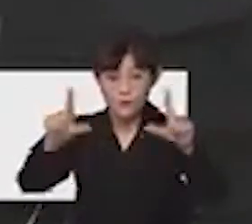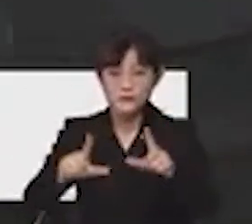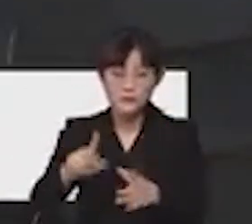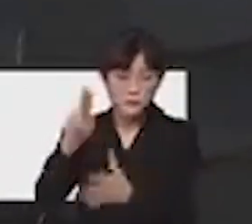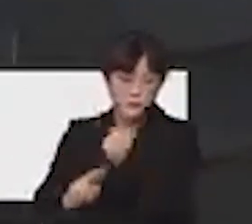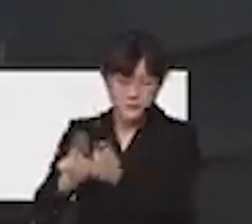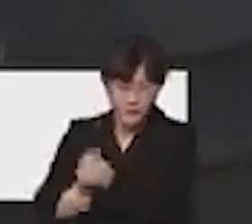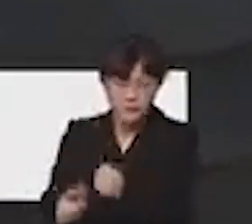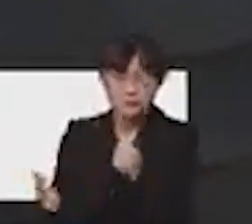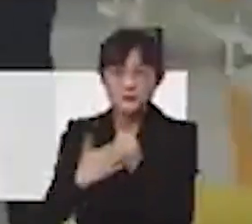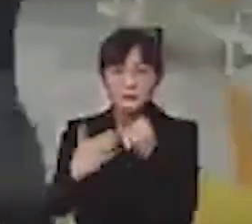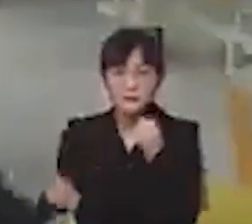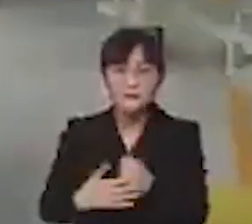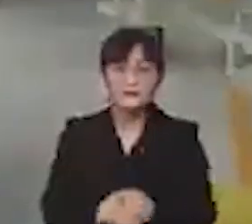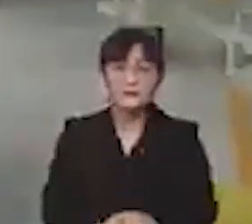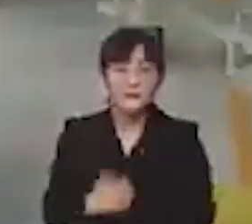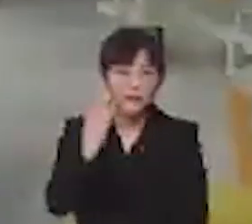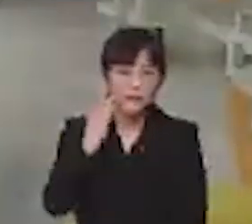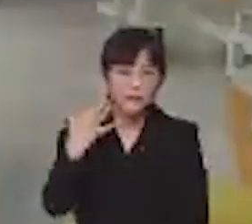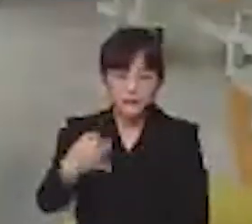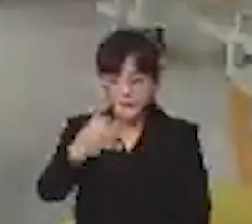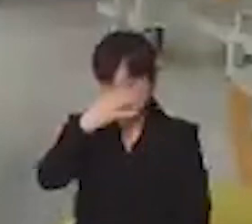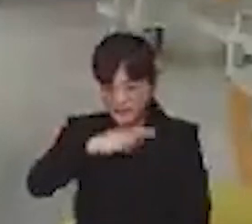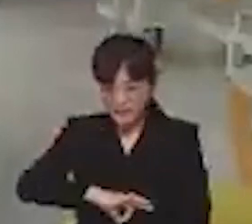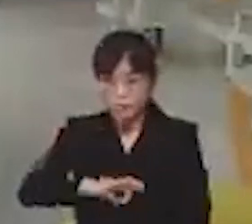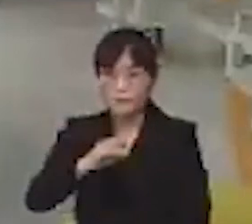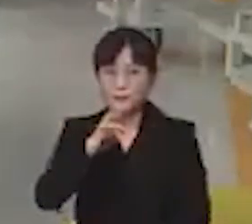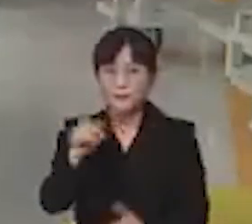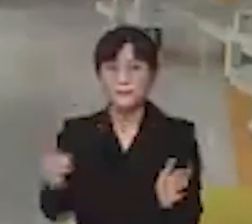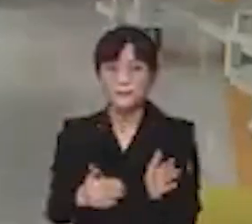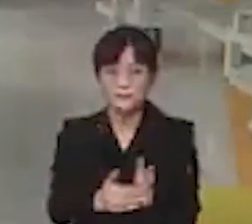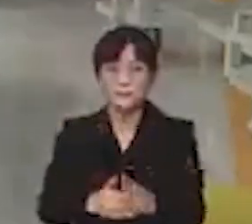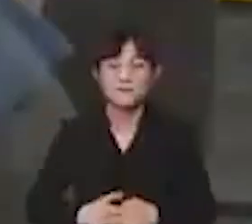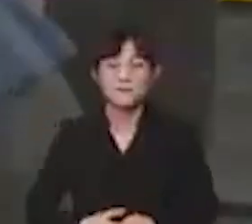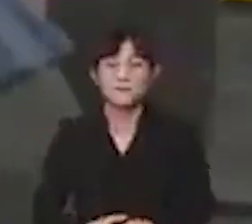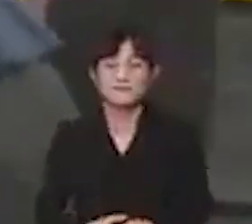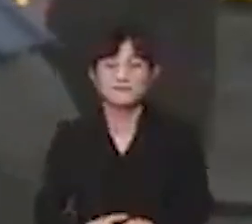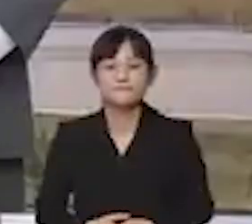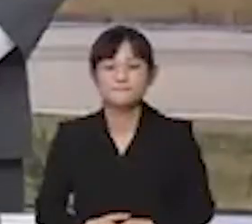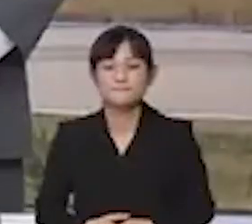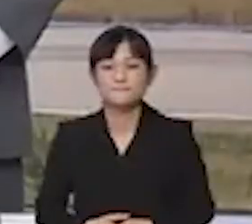본격 양산 체제 돌입한 이후 흑자로 전환됐다고 덧붙였습니다.